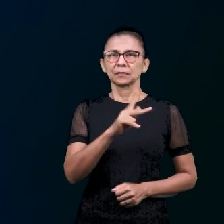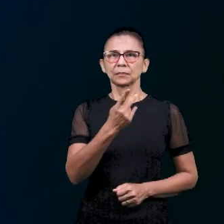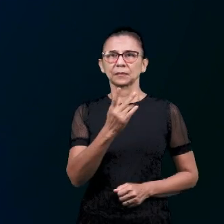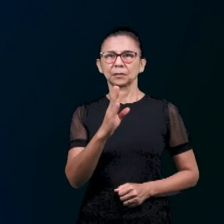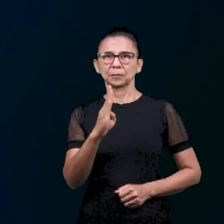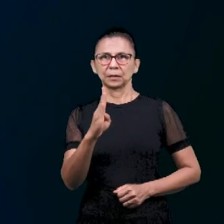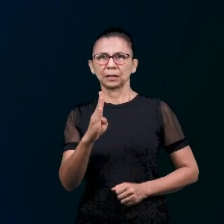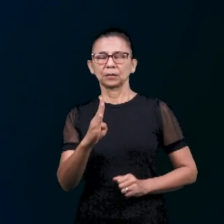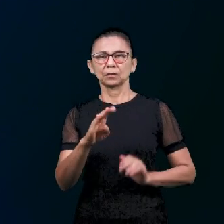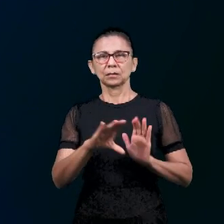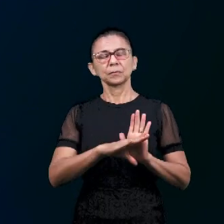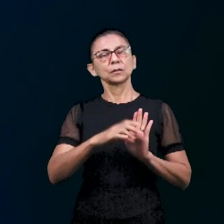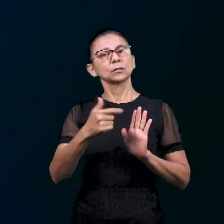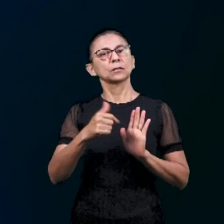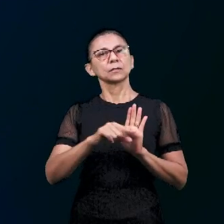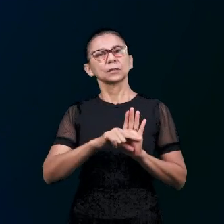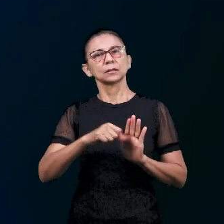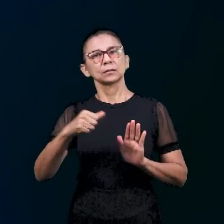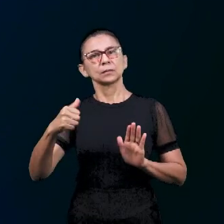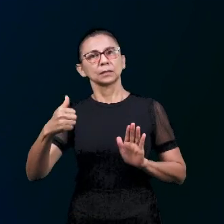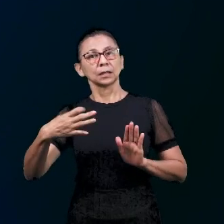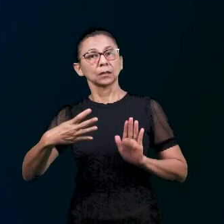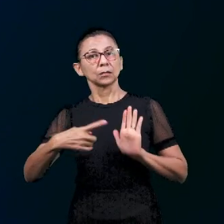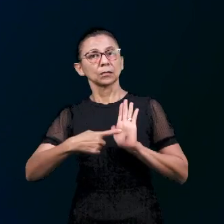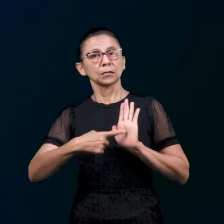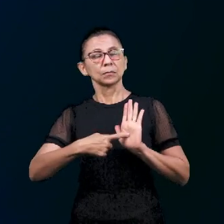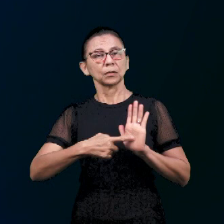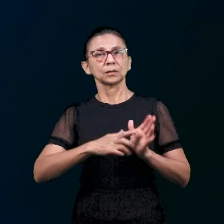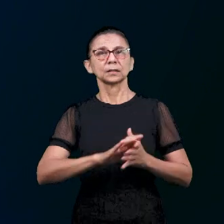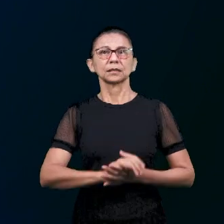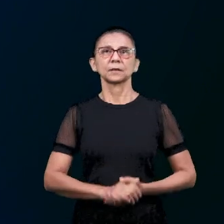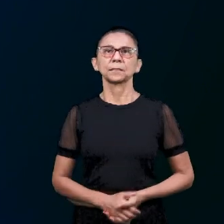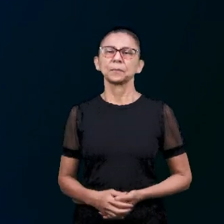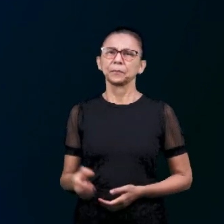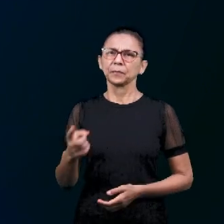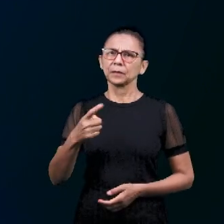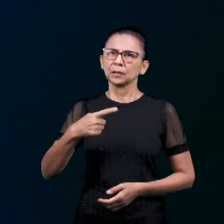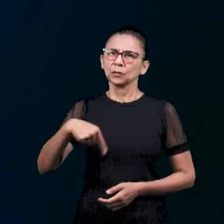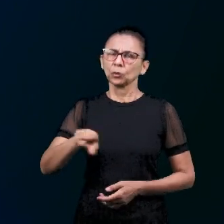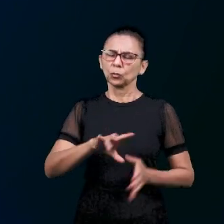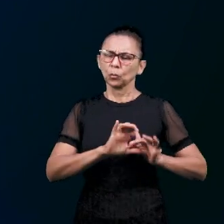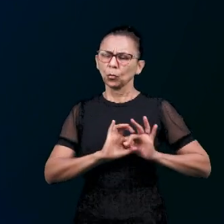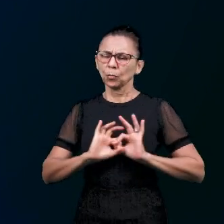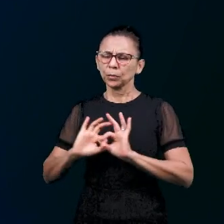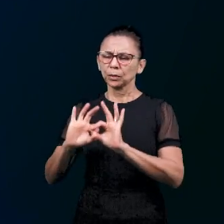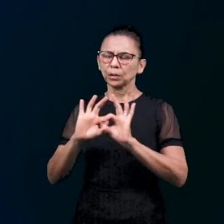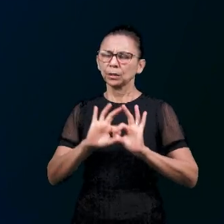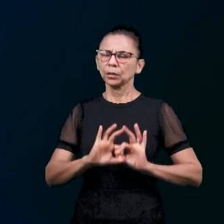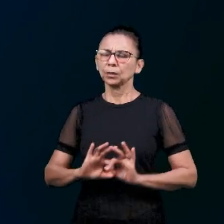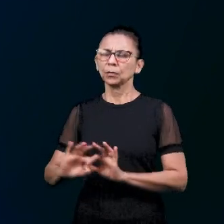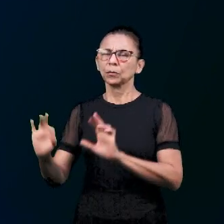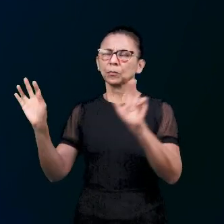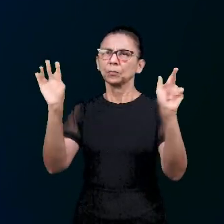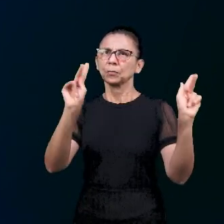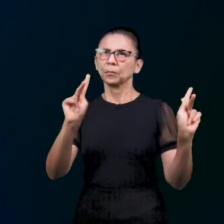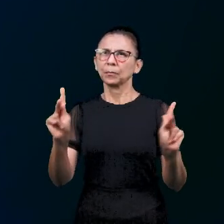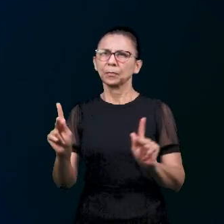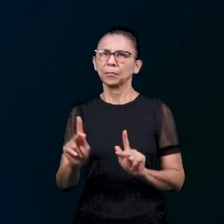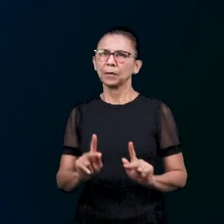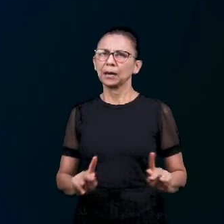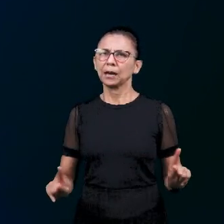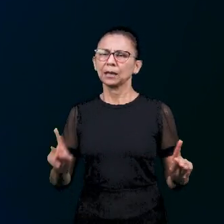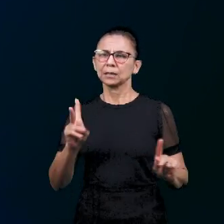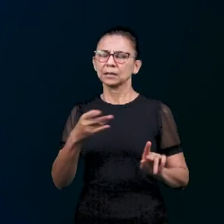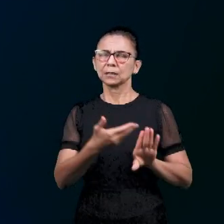verset 14. Suivez la paix avec tous et la sanctification sans laquelle personne ne verra le